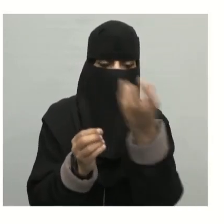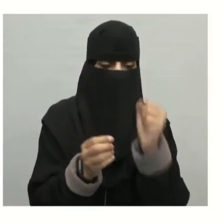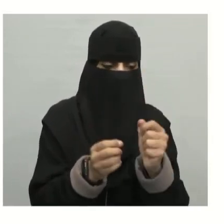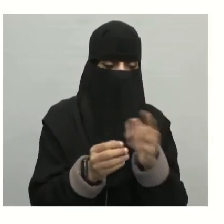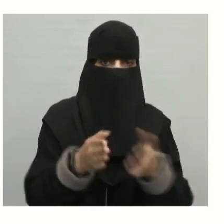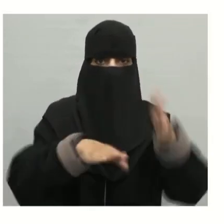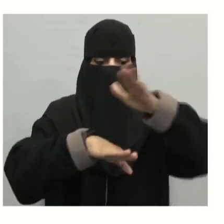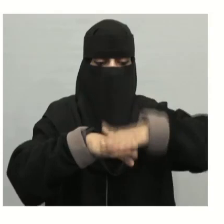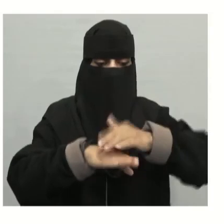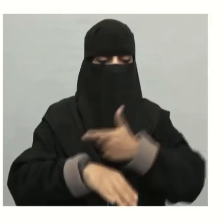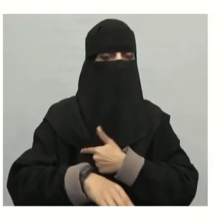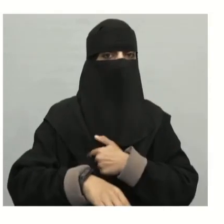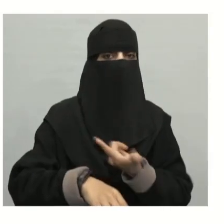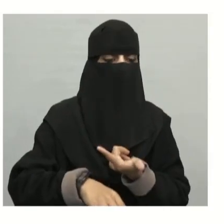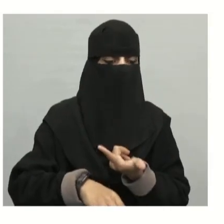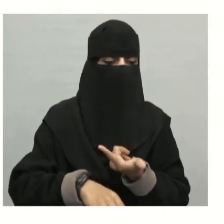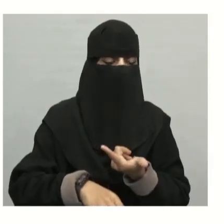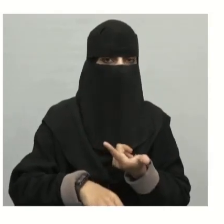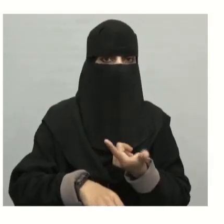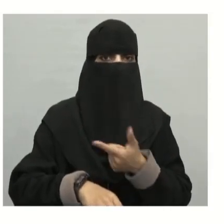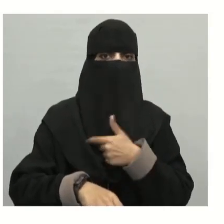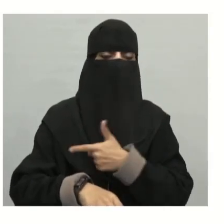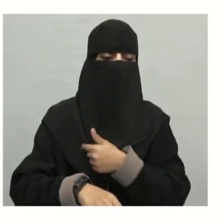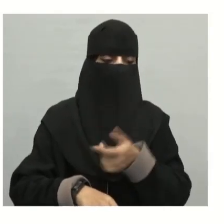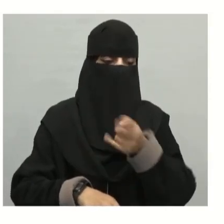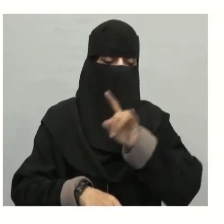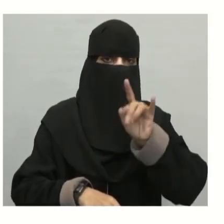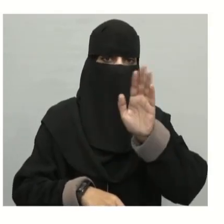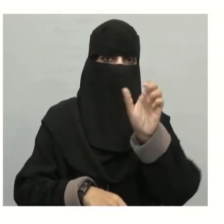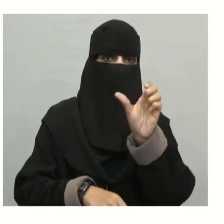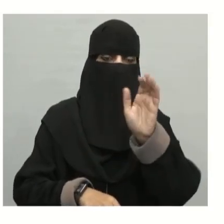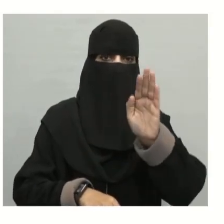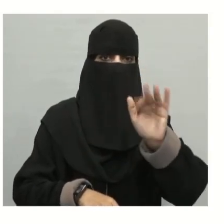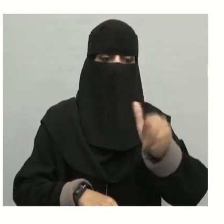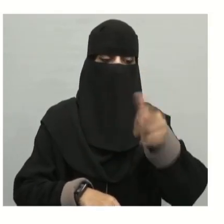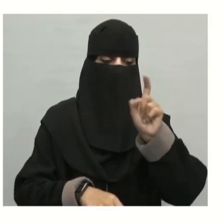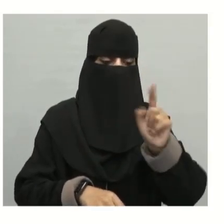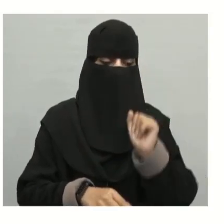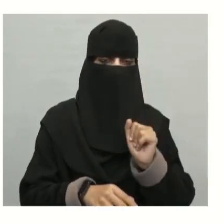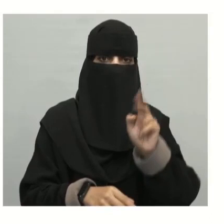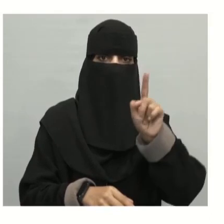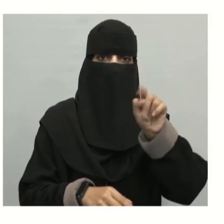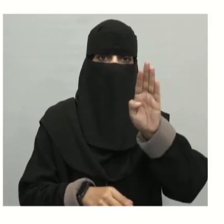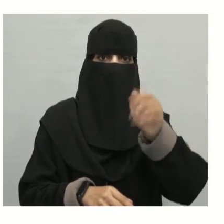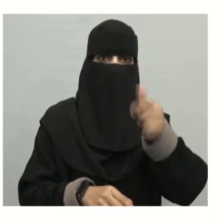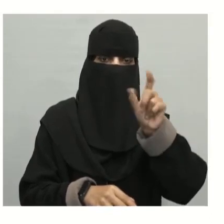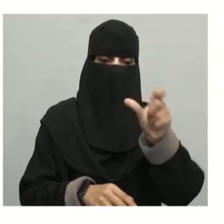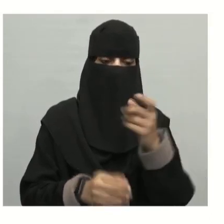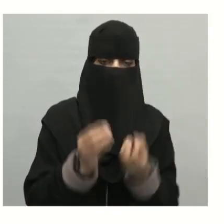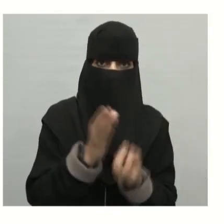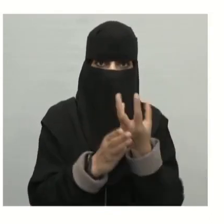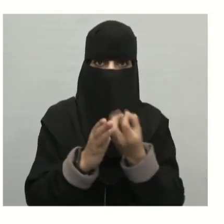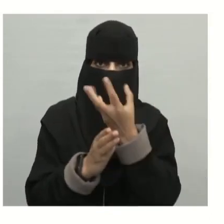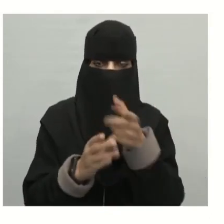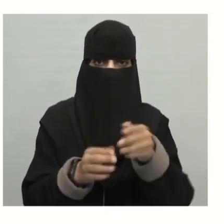الى اليابسه ويسمى الى اليابسه والماء ويسمى بالانسياب البركاني اذا عن طريق الثوران البركاني